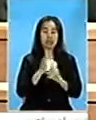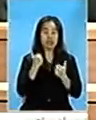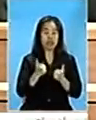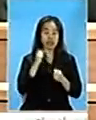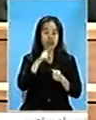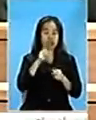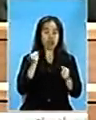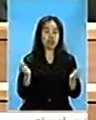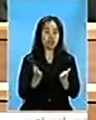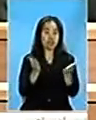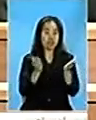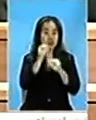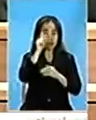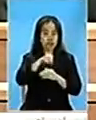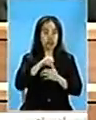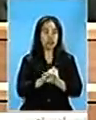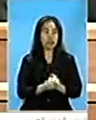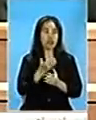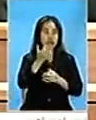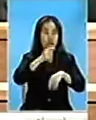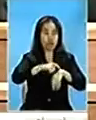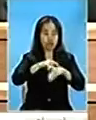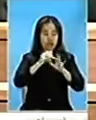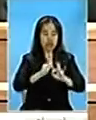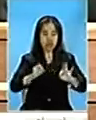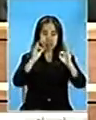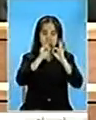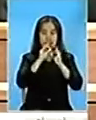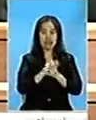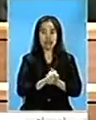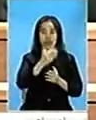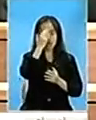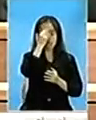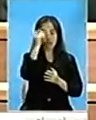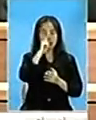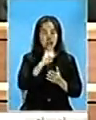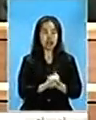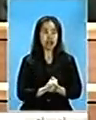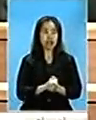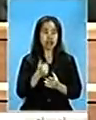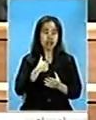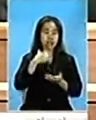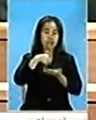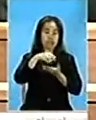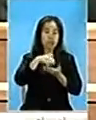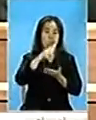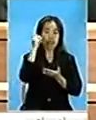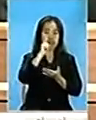องสนับสนุนกันครับท่านประธานครับขอเวลานิดเดียวสำคัญนะครับท่านประธานเพราะว่ามันเป็นเรื่องที่ผมเรียนอย่างนี้ครับ